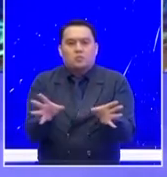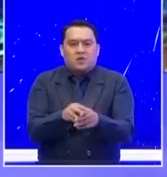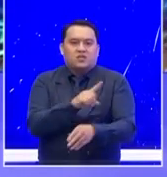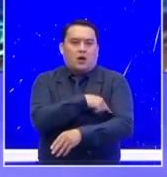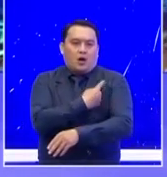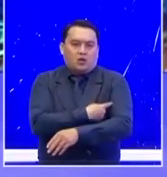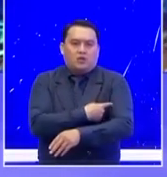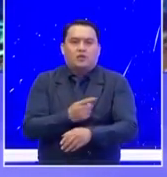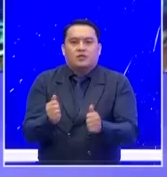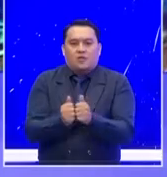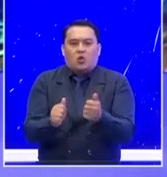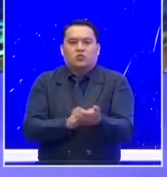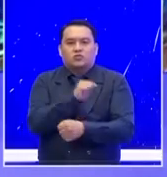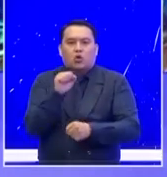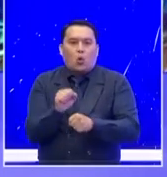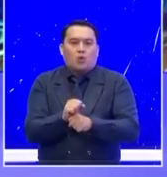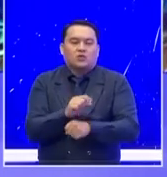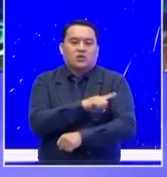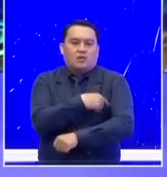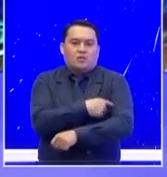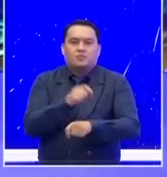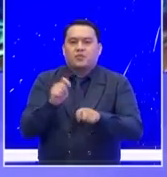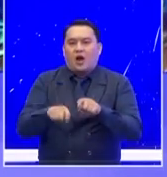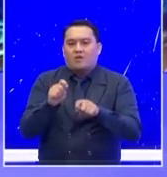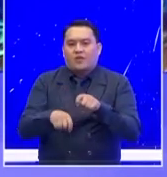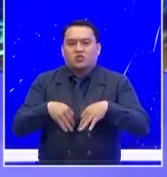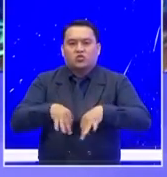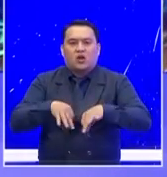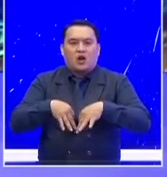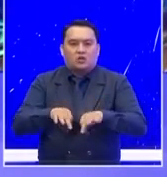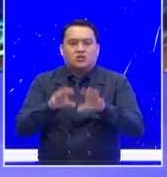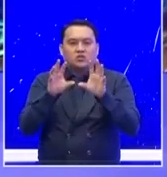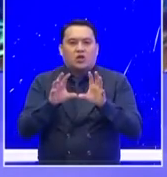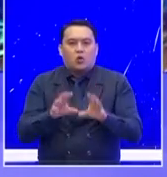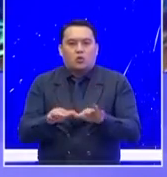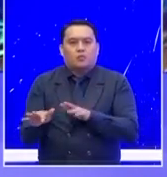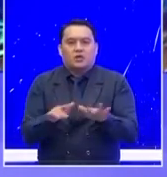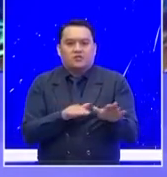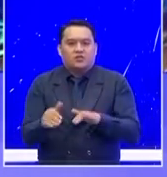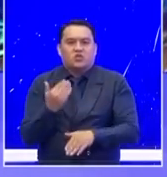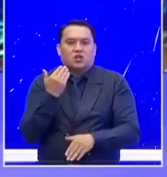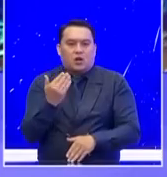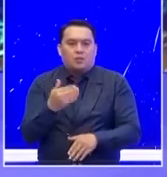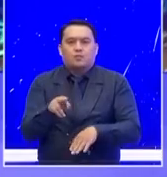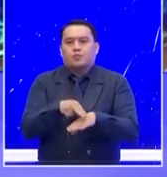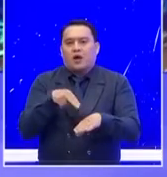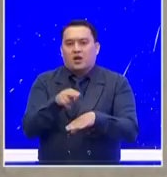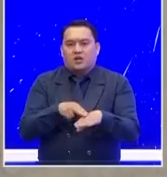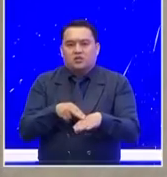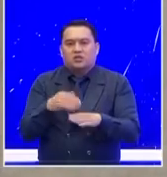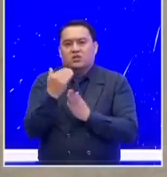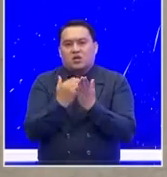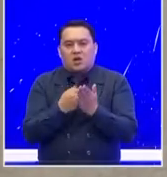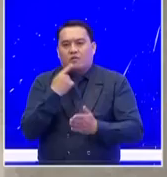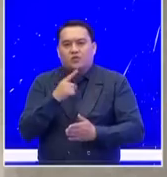работниками они находятся на санитарных постах, проверяя транспортные средства и законность их передвижения. Полицейская